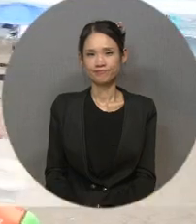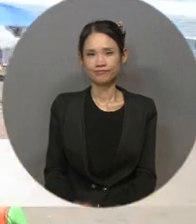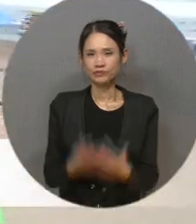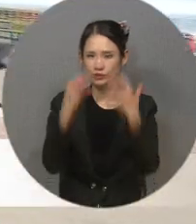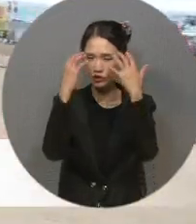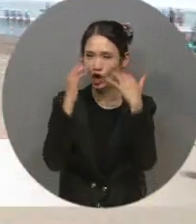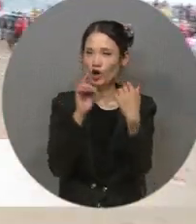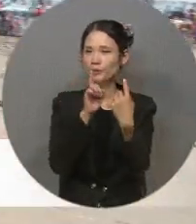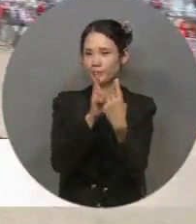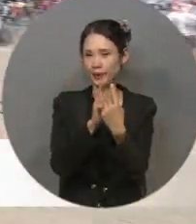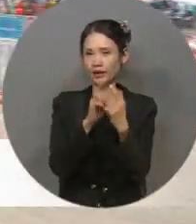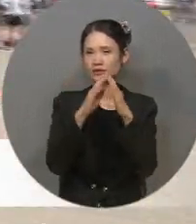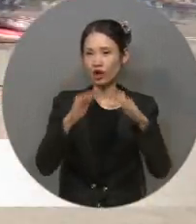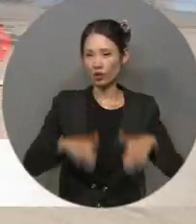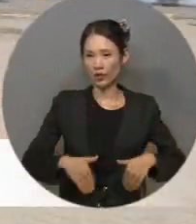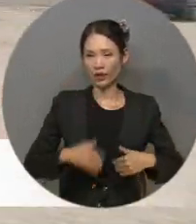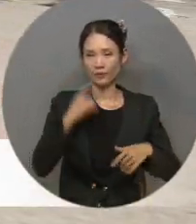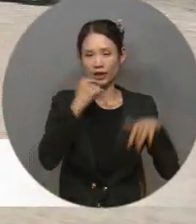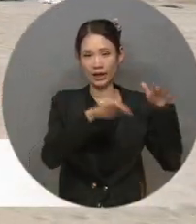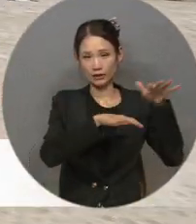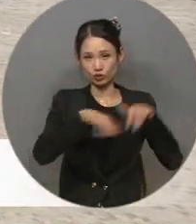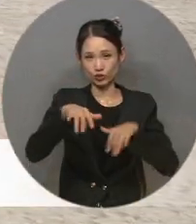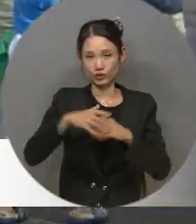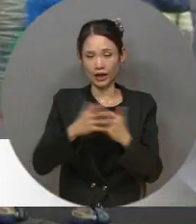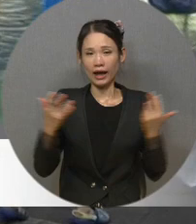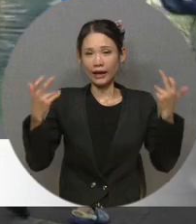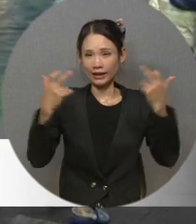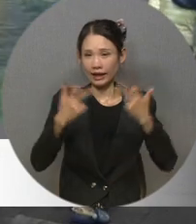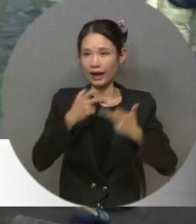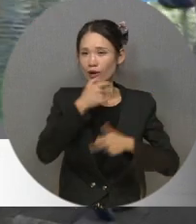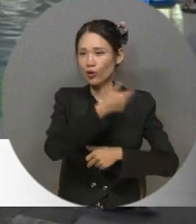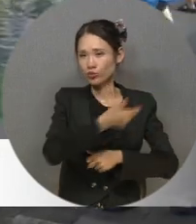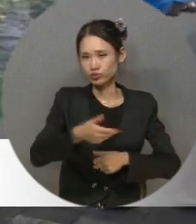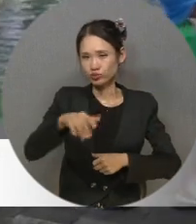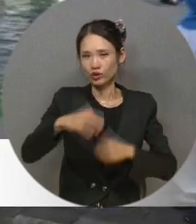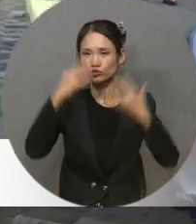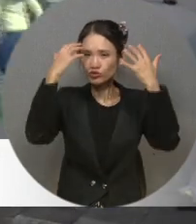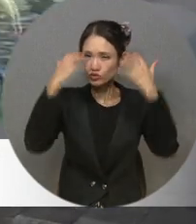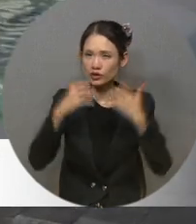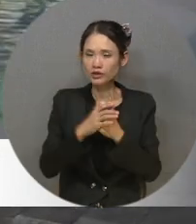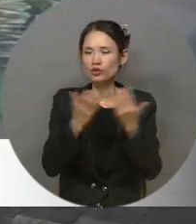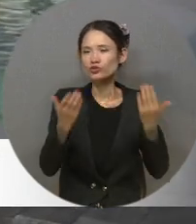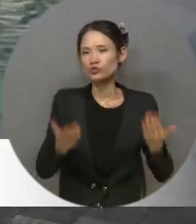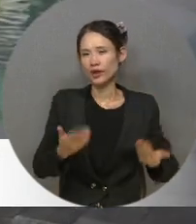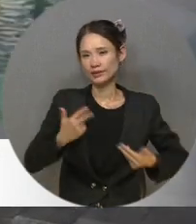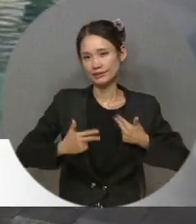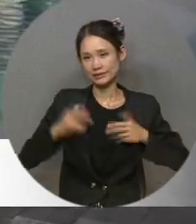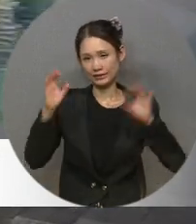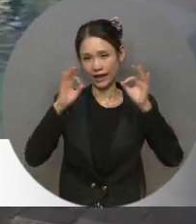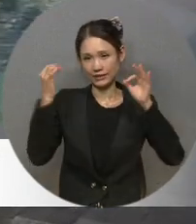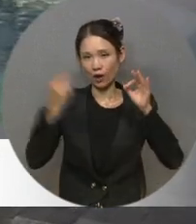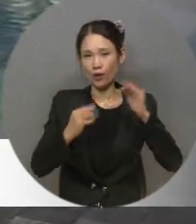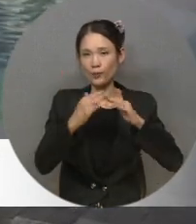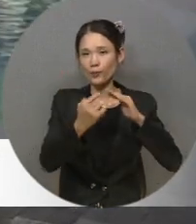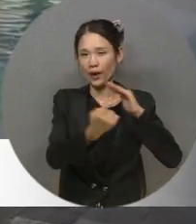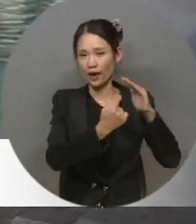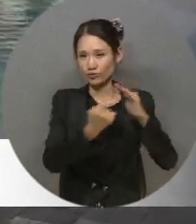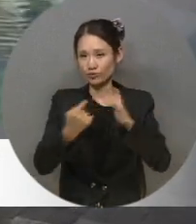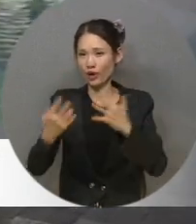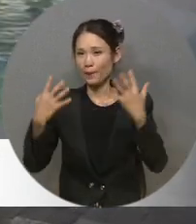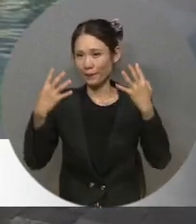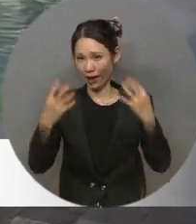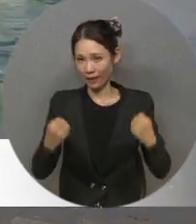한여름을 맞아 전남의 해수욕장과 계곡에는 무더위를 날리고 휴가를 즐기러 온 방문객들이